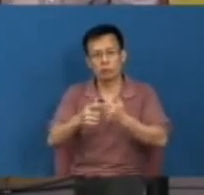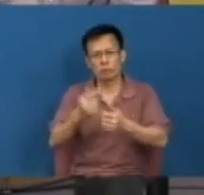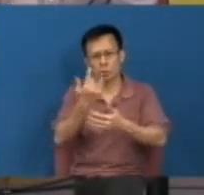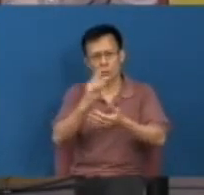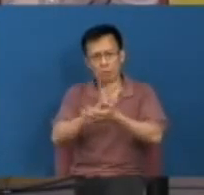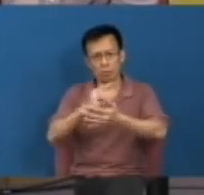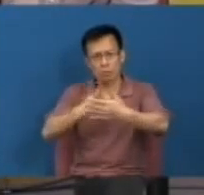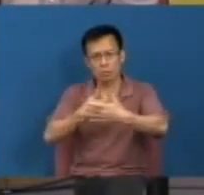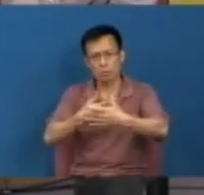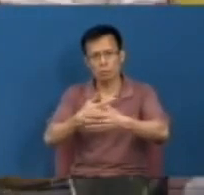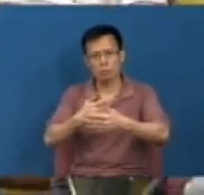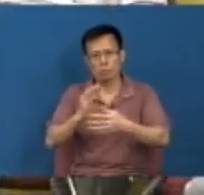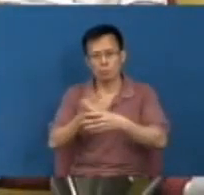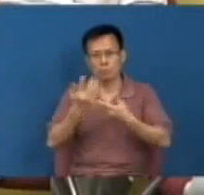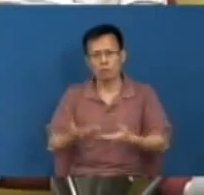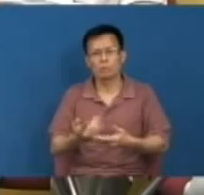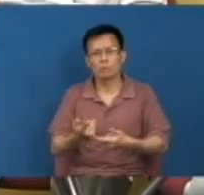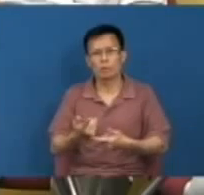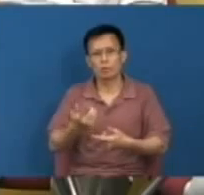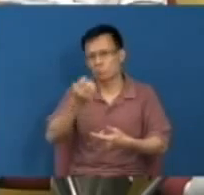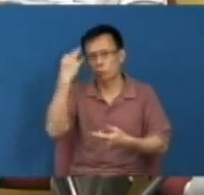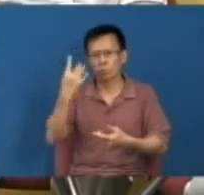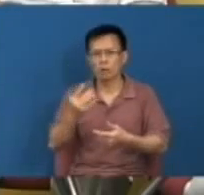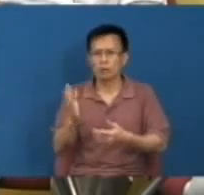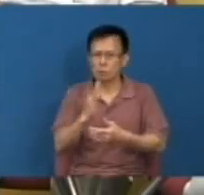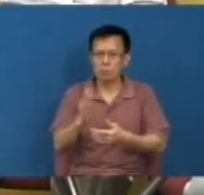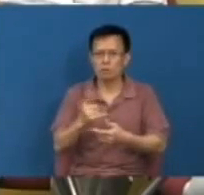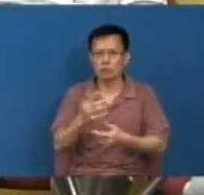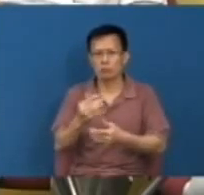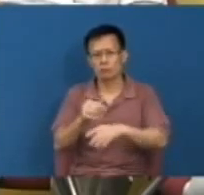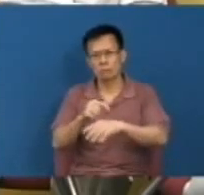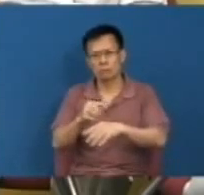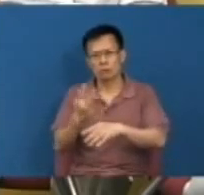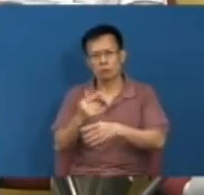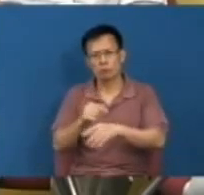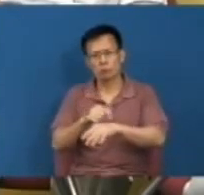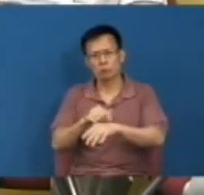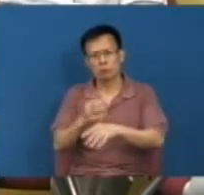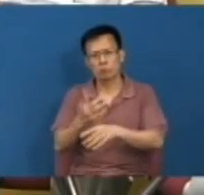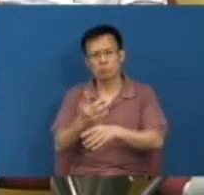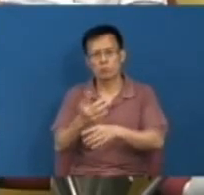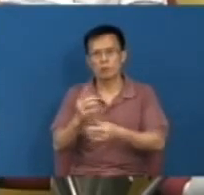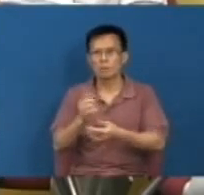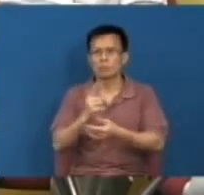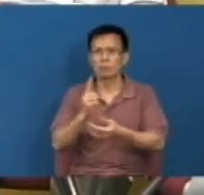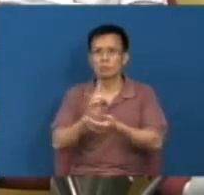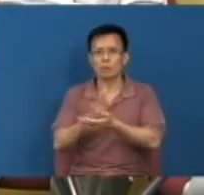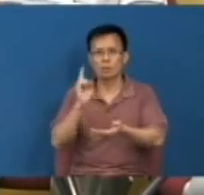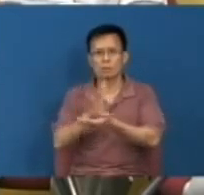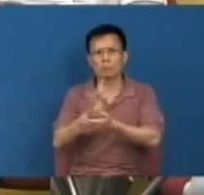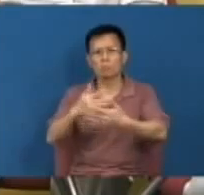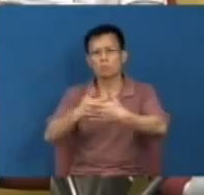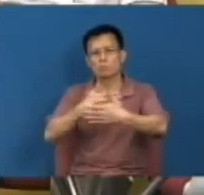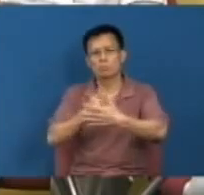因為咁耐個時間咧，我都唔係記得好清楚。 係一年兩年前咧，定係仲要？ 應該係年幾兩年前嘅。 OK，